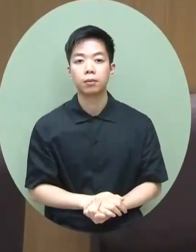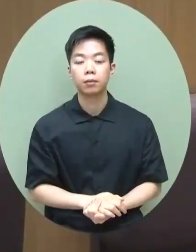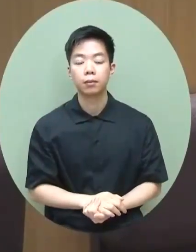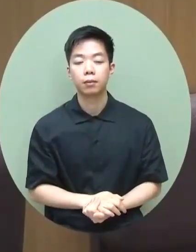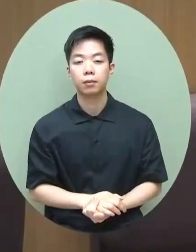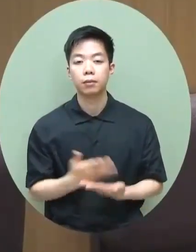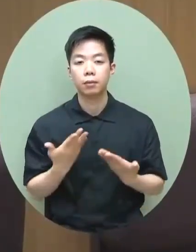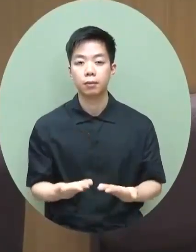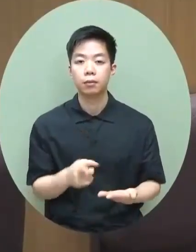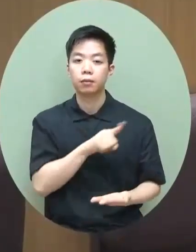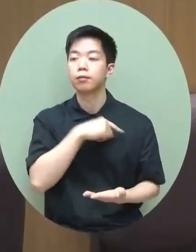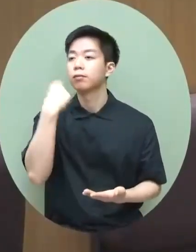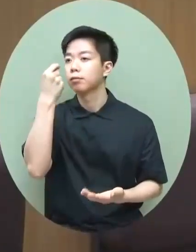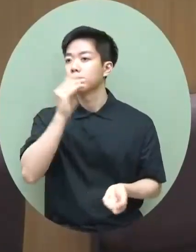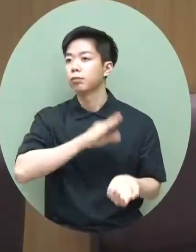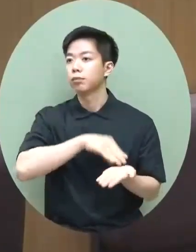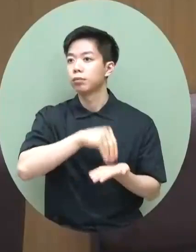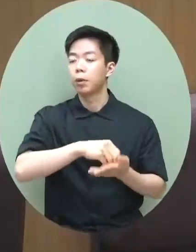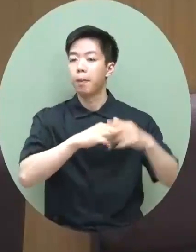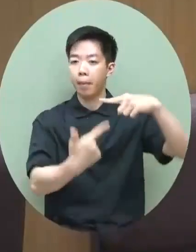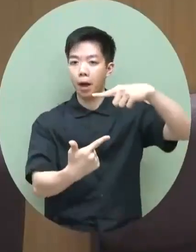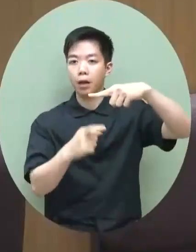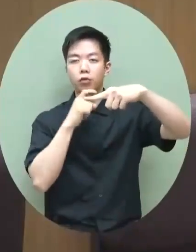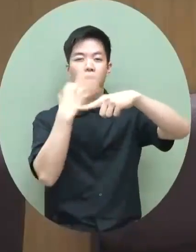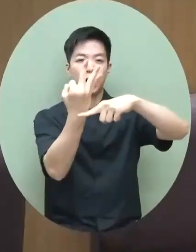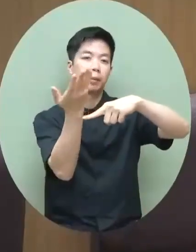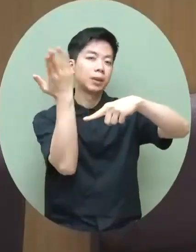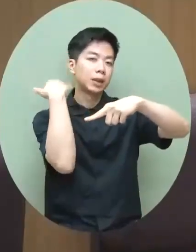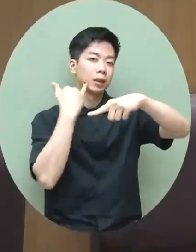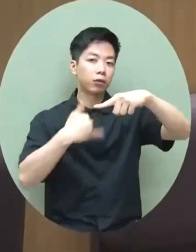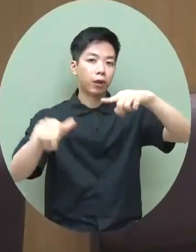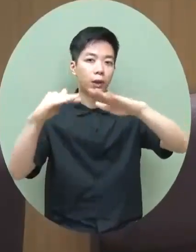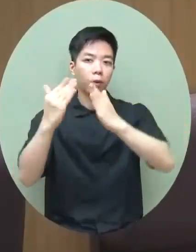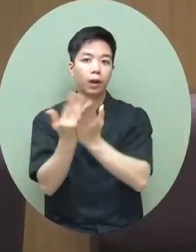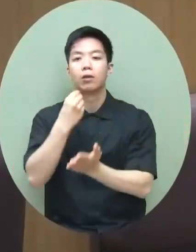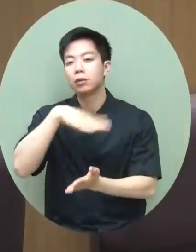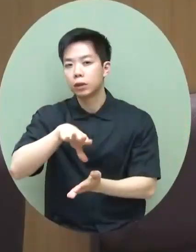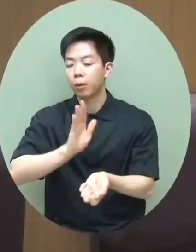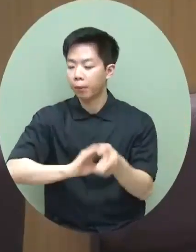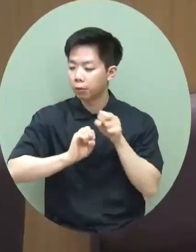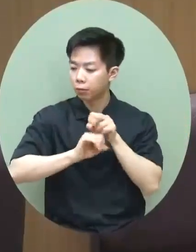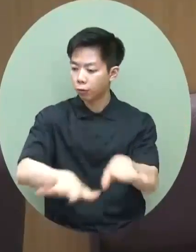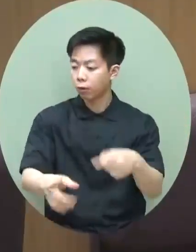3個係之前翻過學校嘅。咁其實嗰個傳播風險又有幾高咧？唔該。同埋可唔可以講下，譬如